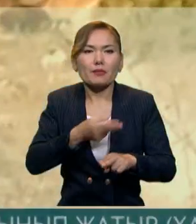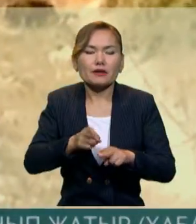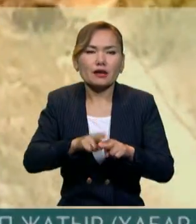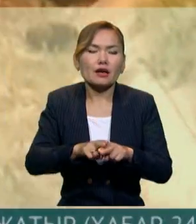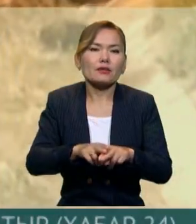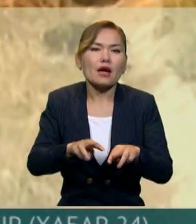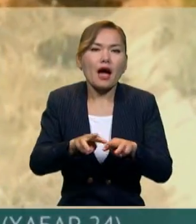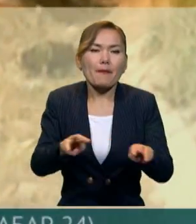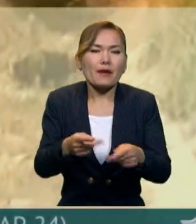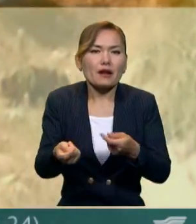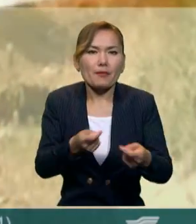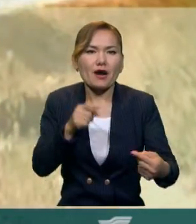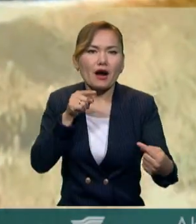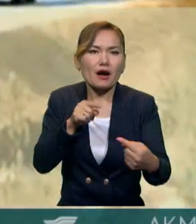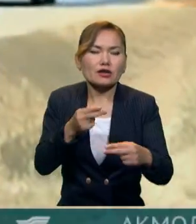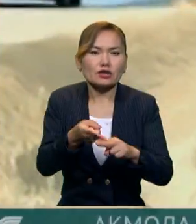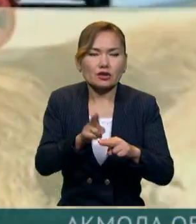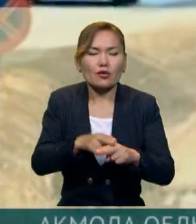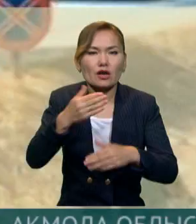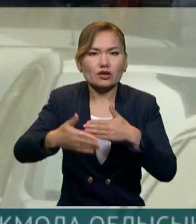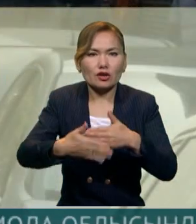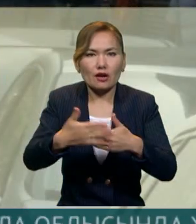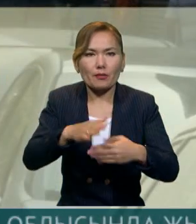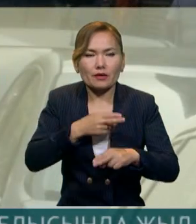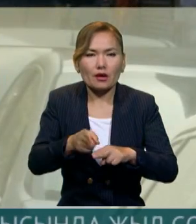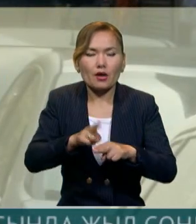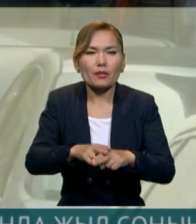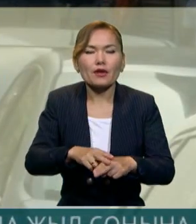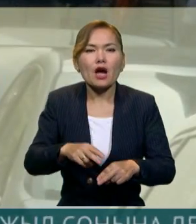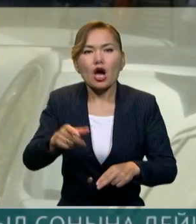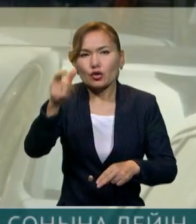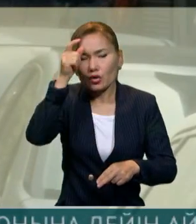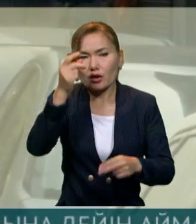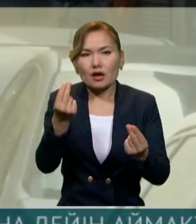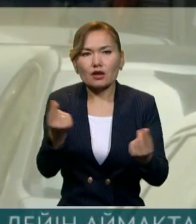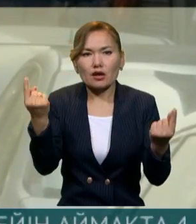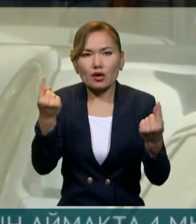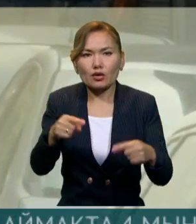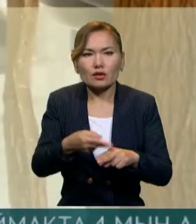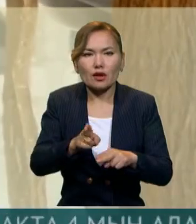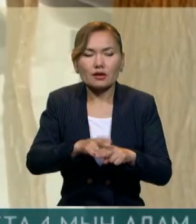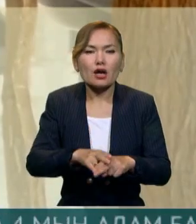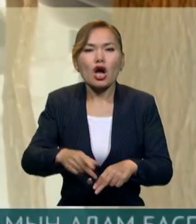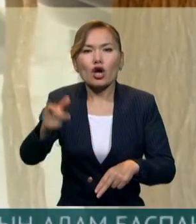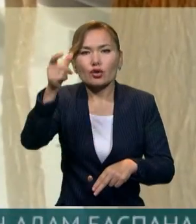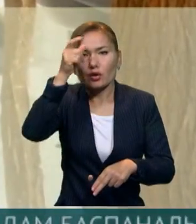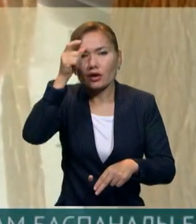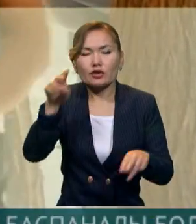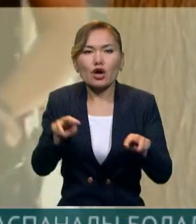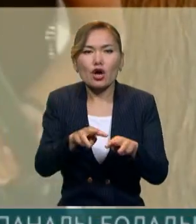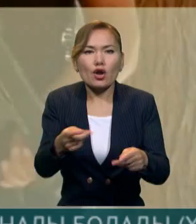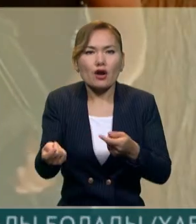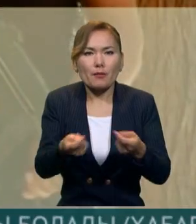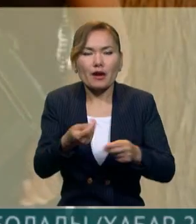істер министрлеріне қарсы санкция жариялаған еді. Бұл түрік лирасының құнсыздануына түрткі болды. Жауап ретінде Түркия үкіметі